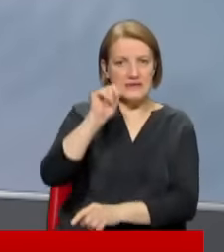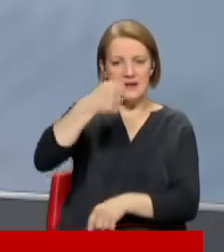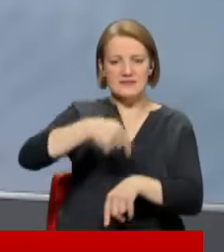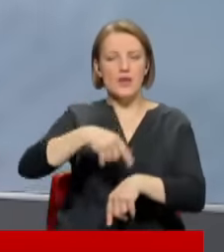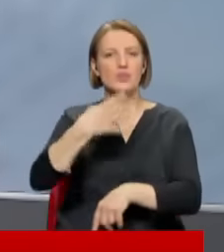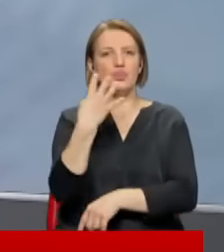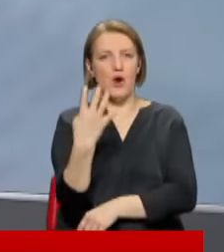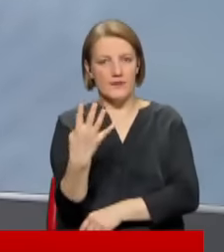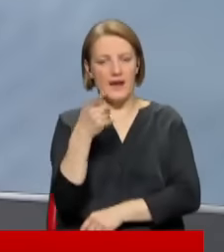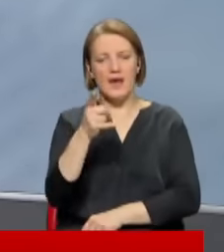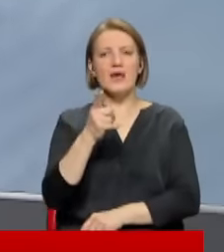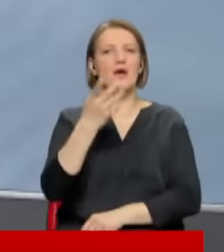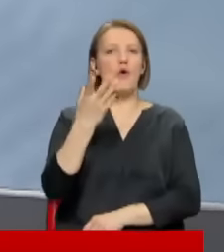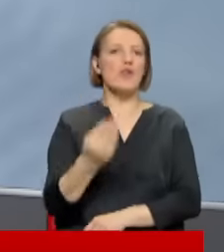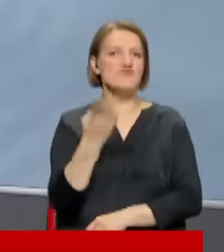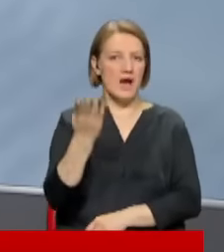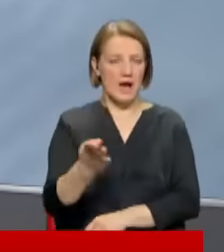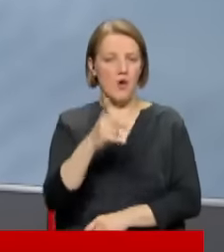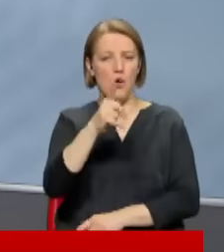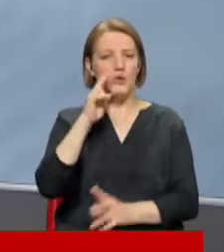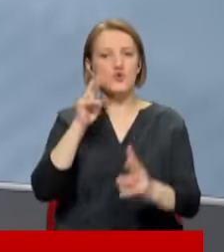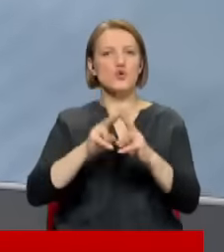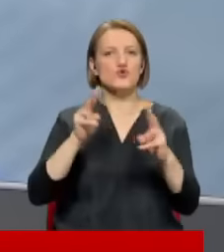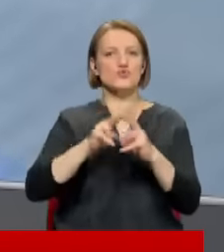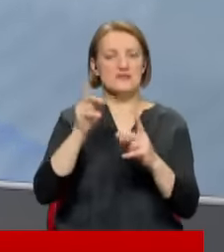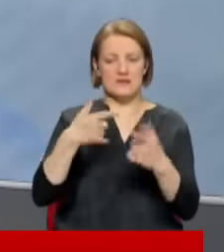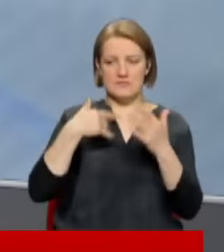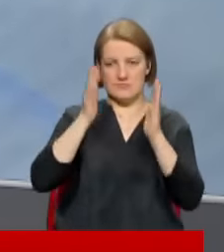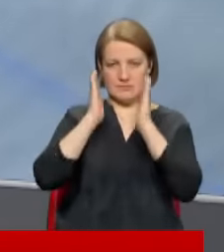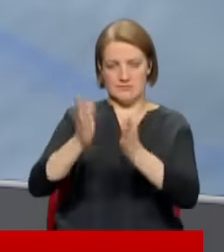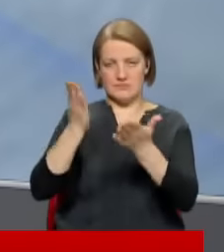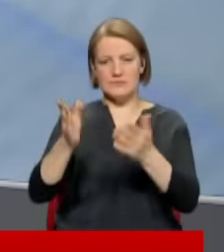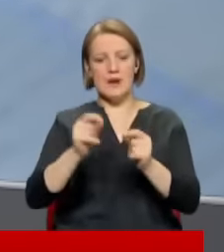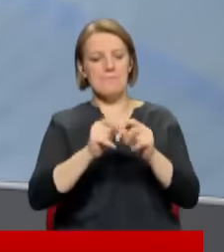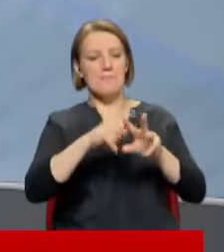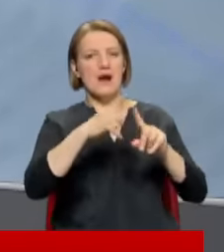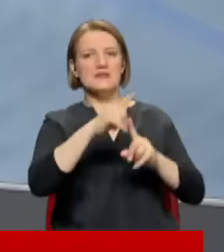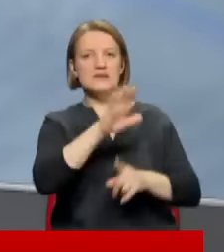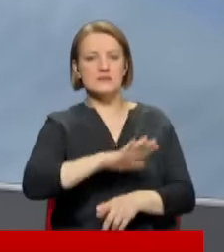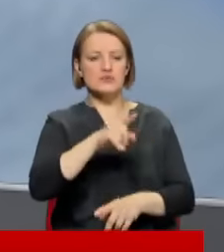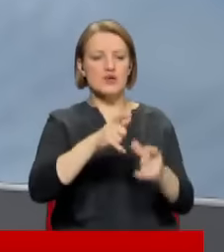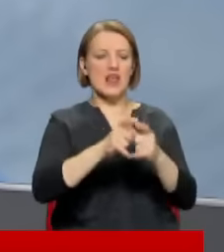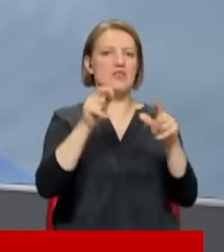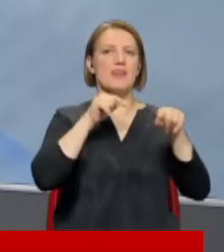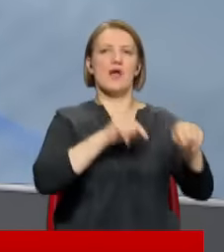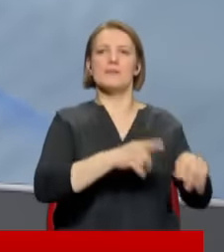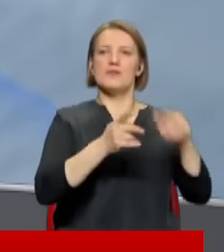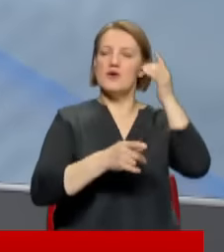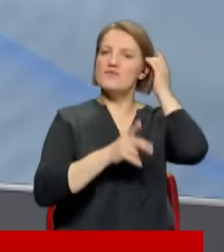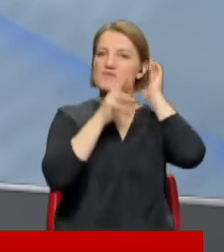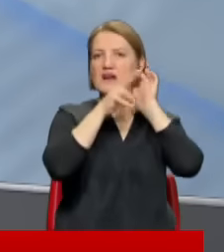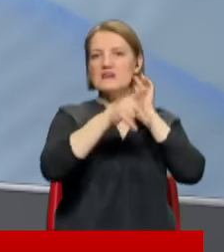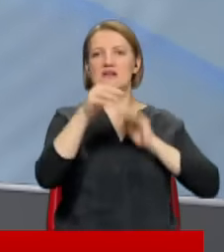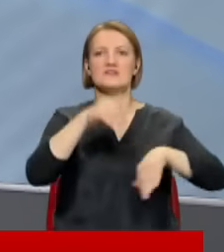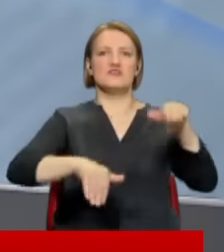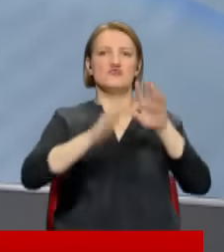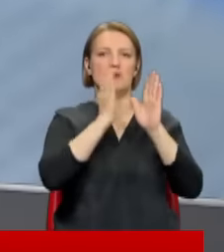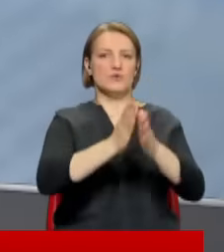saat 16'da gerçekleşecek olan o görüşmesine kilitlenmişken, Batı işte bu gelişmeyi takip ediyor. Fransa seçime